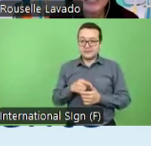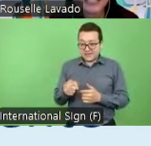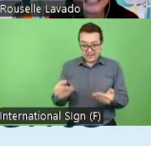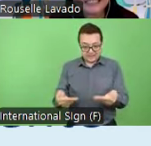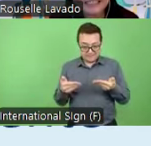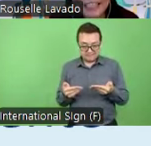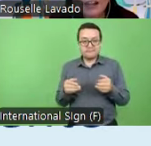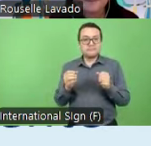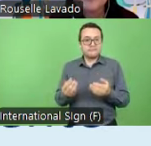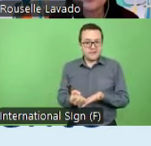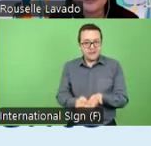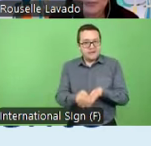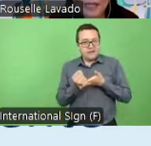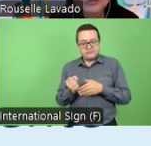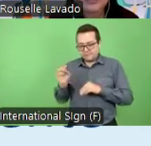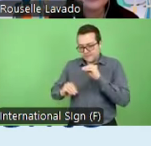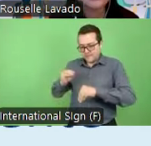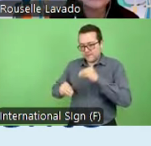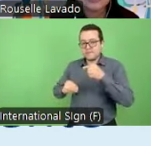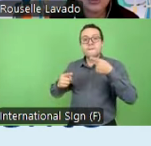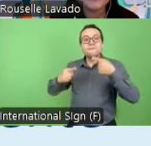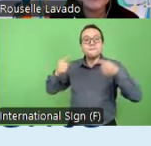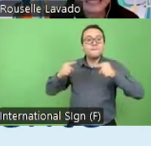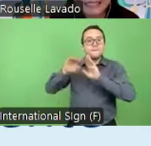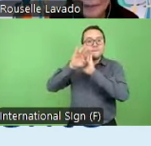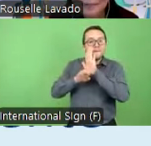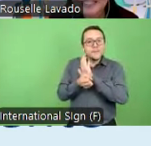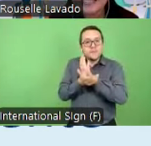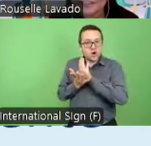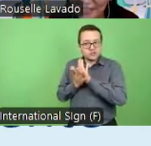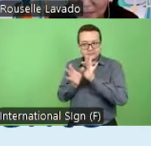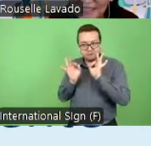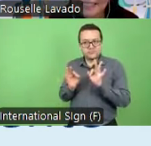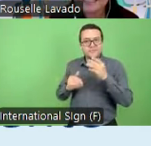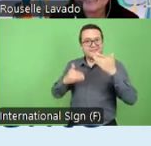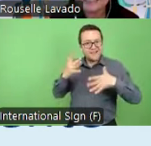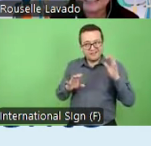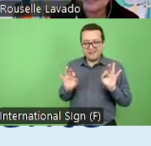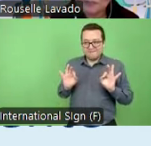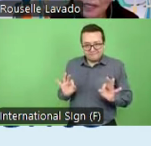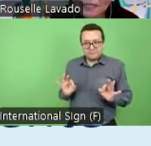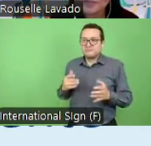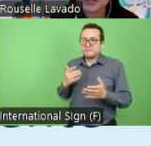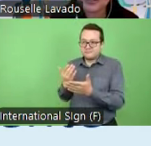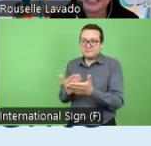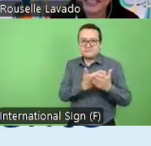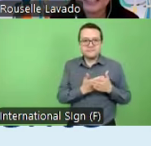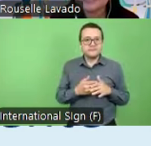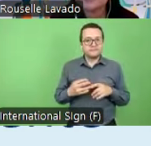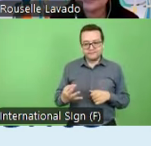plus intelligentes. Sans des données actualisées, désagrégées et normalisées, nous sommes aveugles aux déficiences du